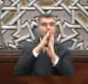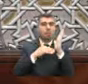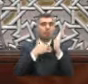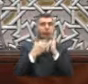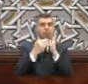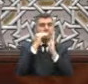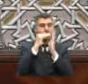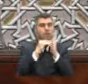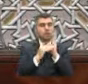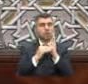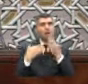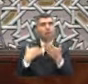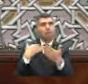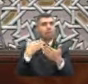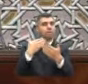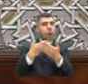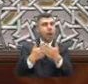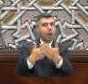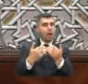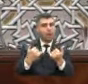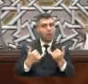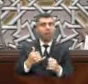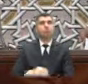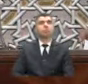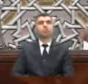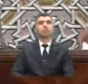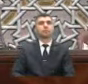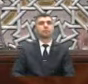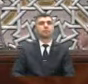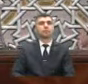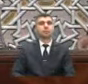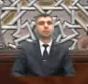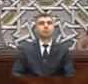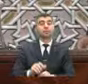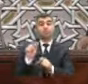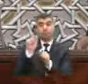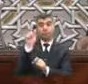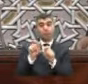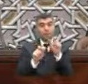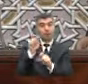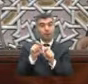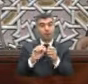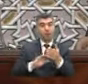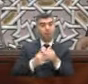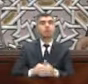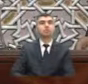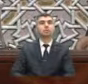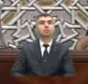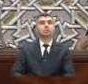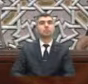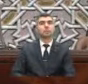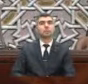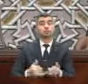لهذا اليوم إلى آخر الجلسة. إذن حضرات السيدات والسادة،